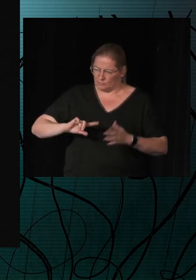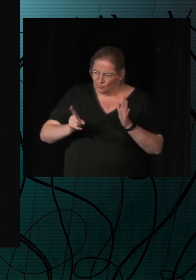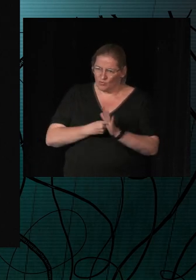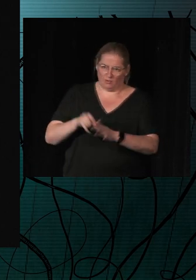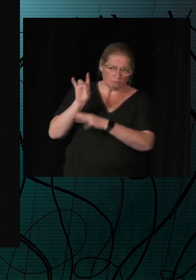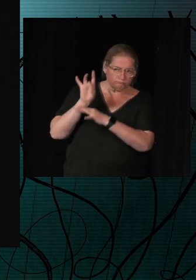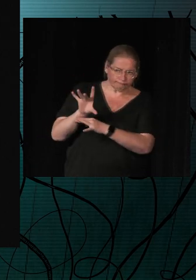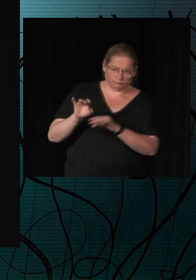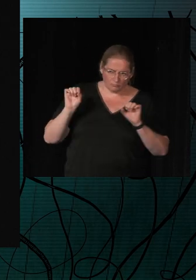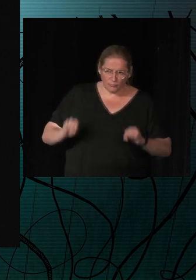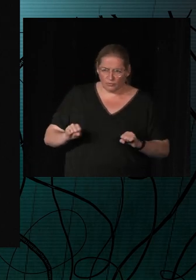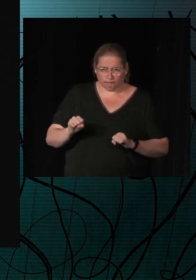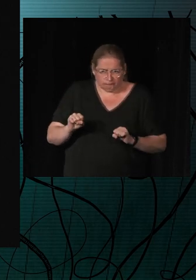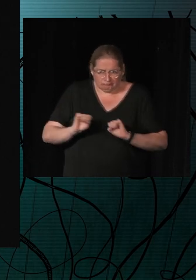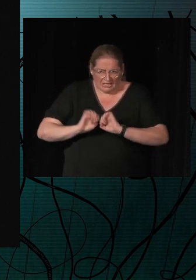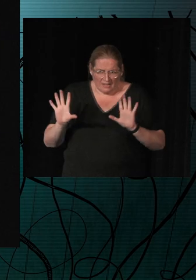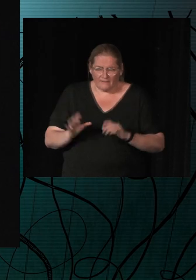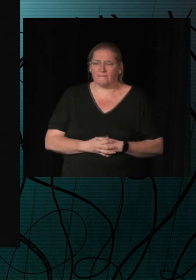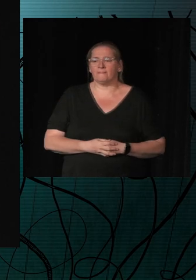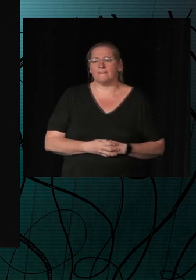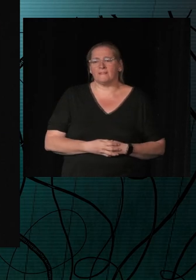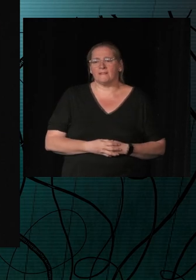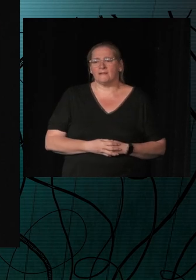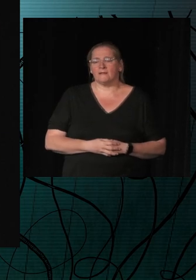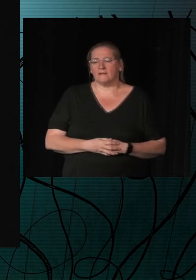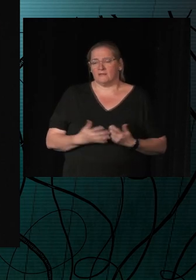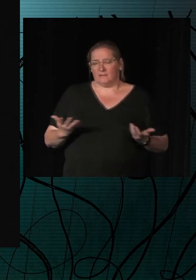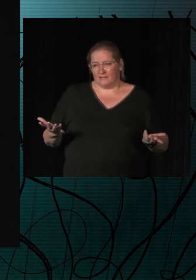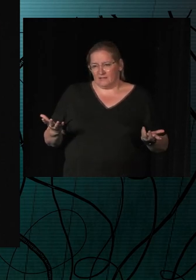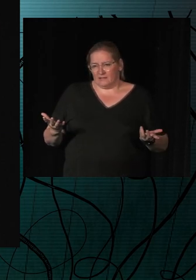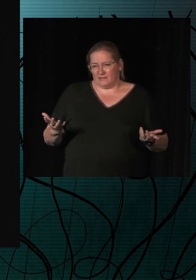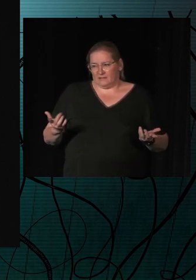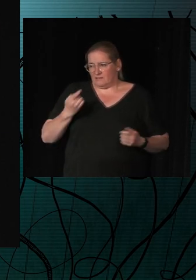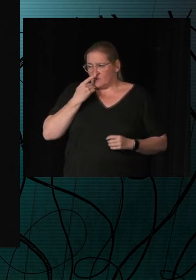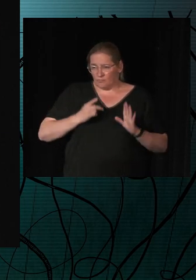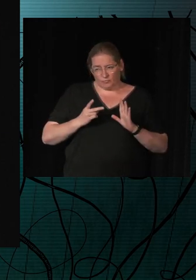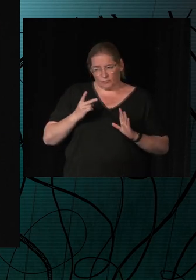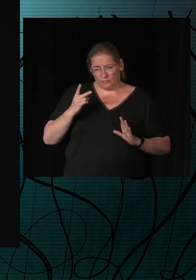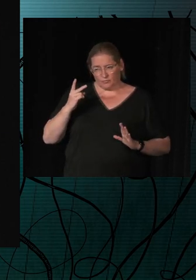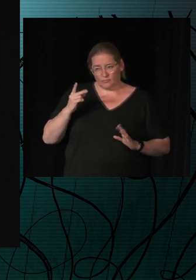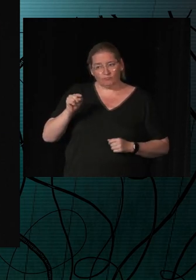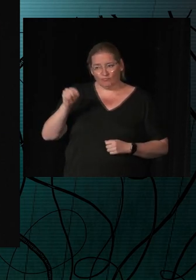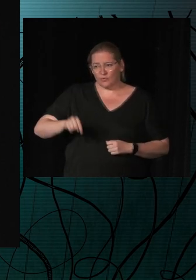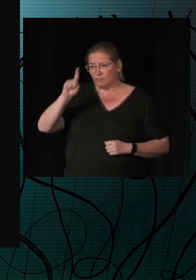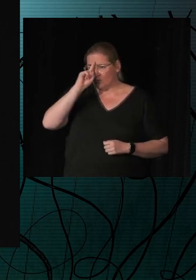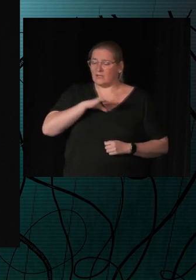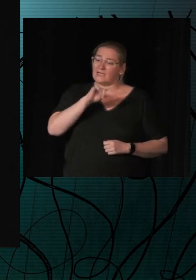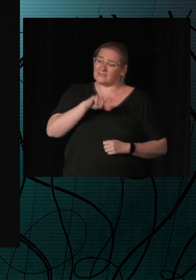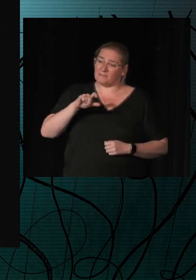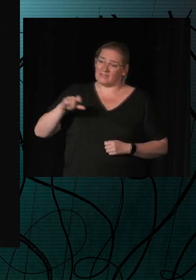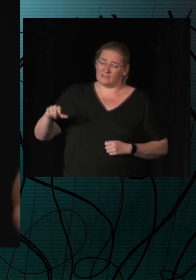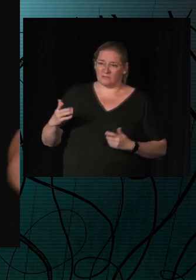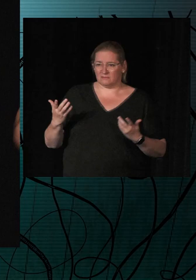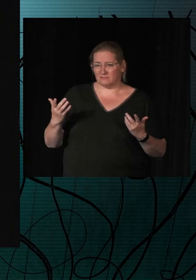mais je trouve que ça va devenir en plus quelqu part de plus en plus nécessaire puisque on a des gens qui sont de plus en plus